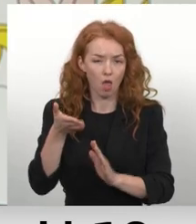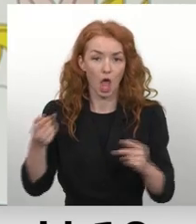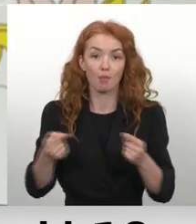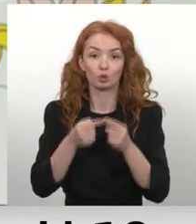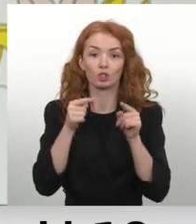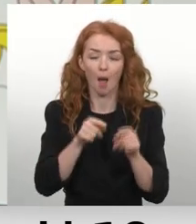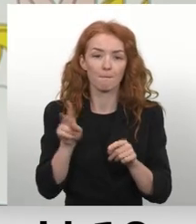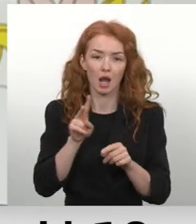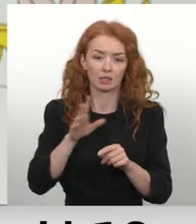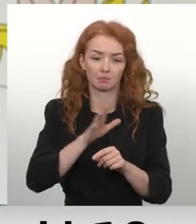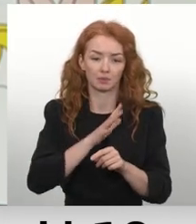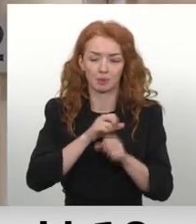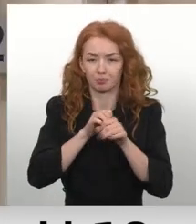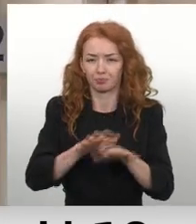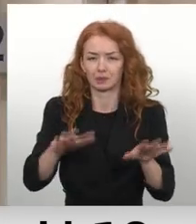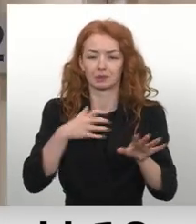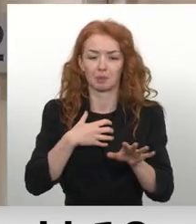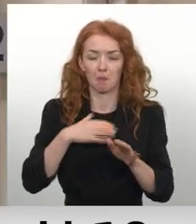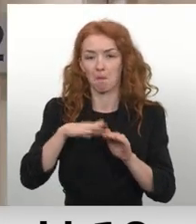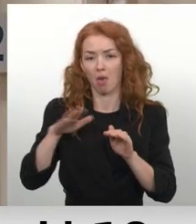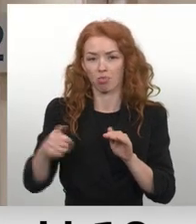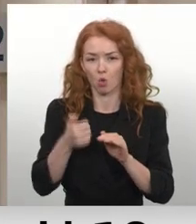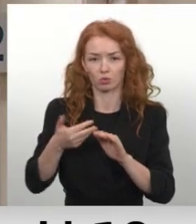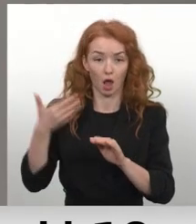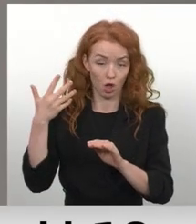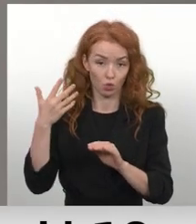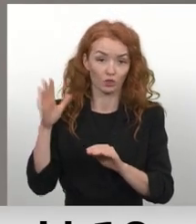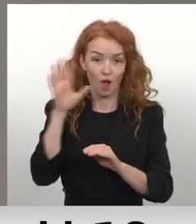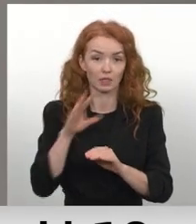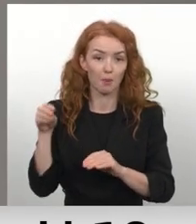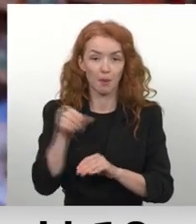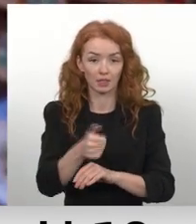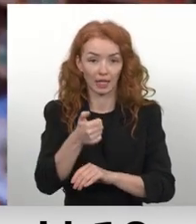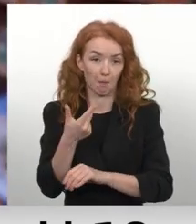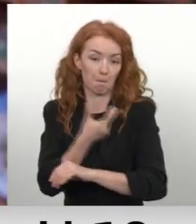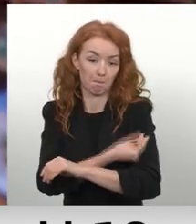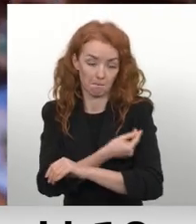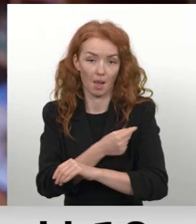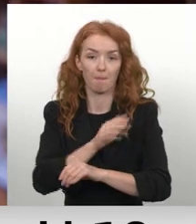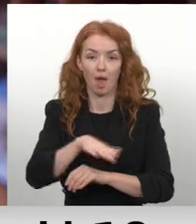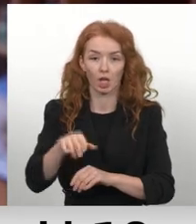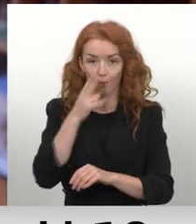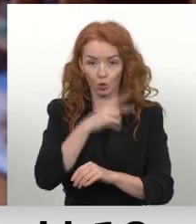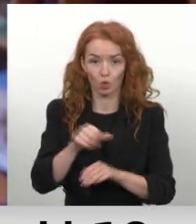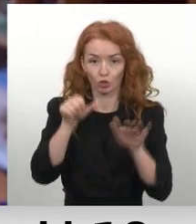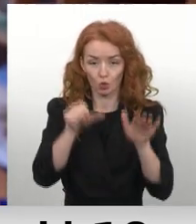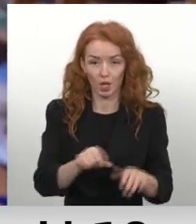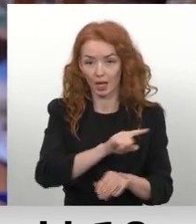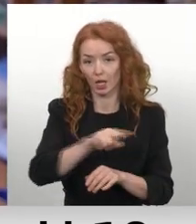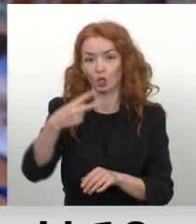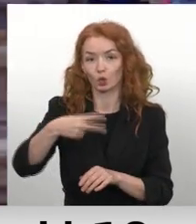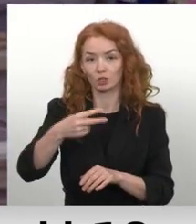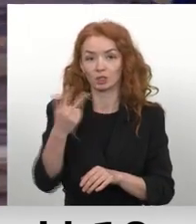kas cirkulēja pēdējā laikā. Valsts atmaksātas gripas vakcīnas pienākas bērniem vecumā no pusgada līdz